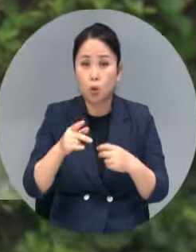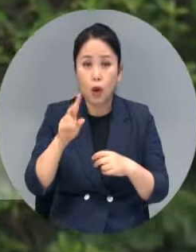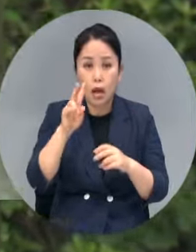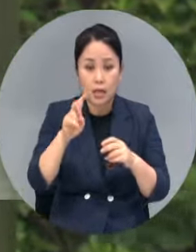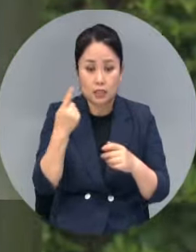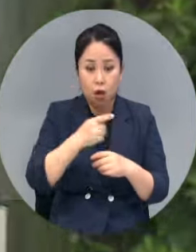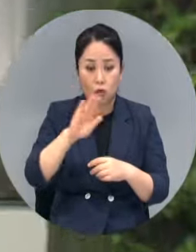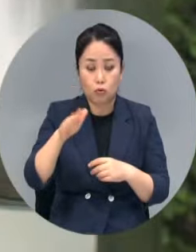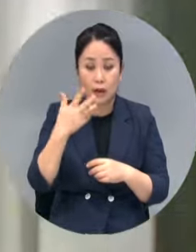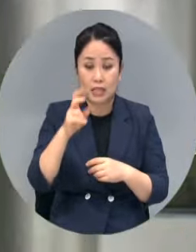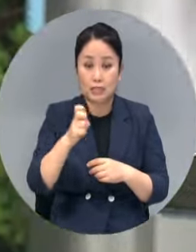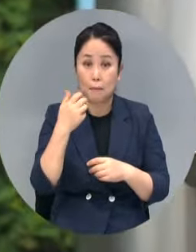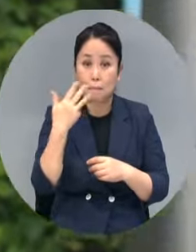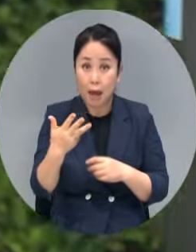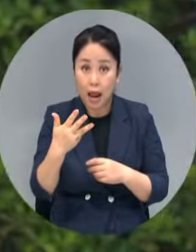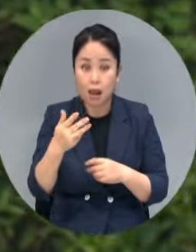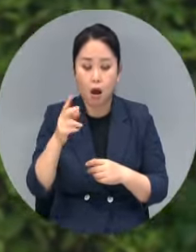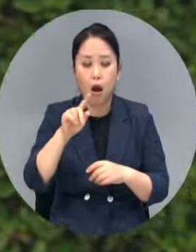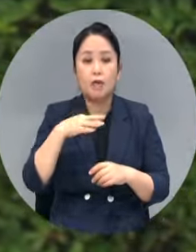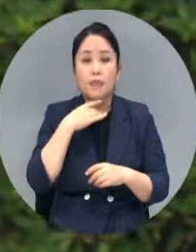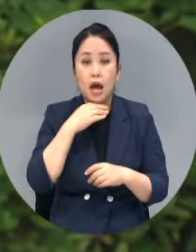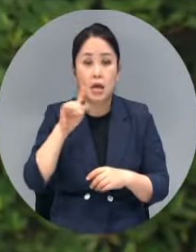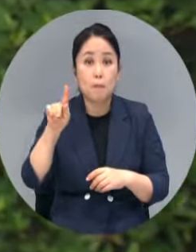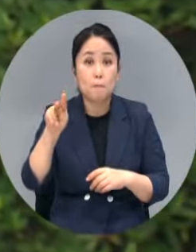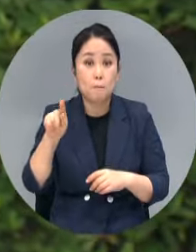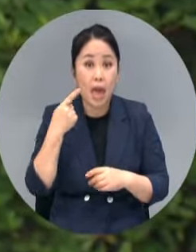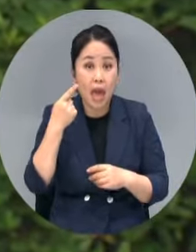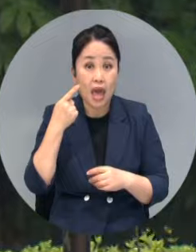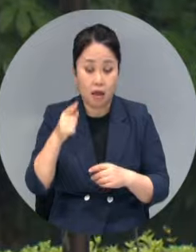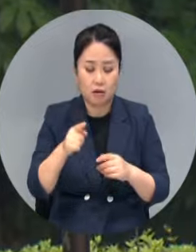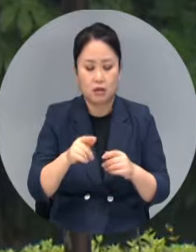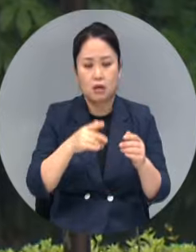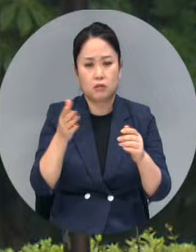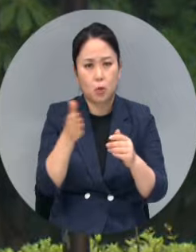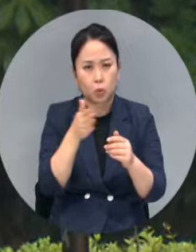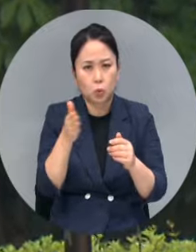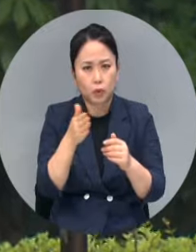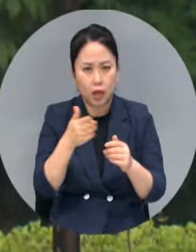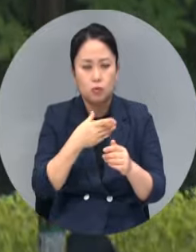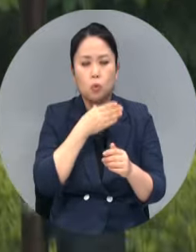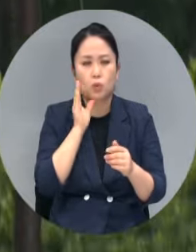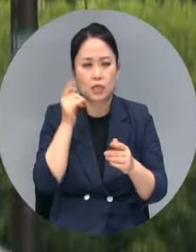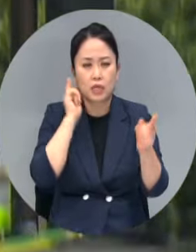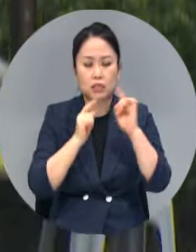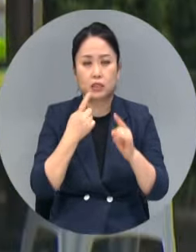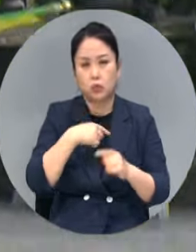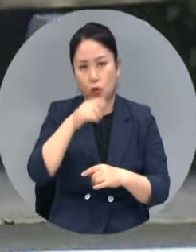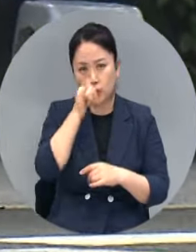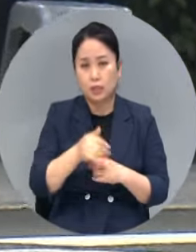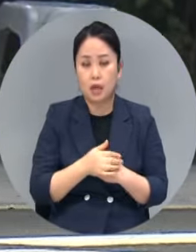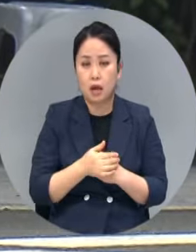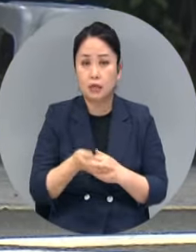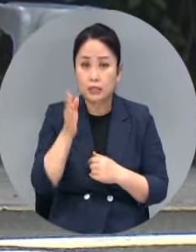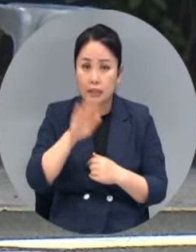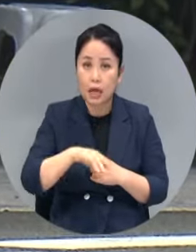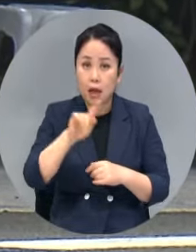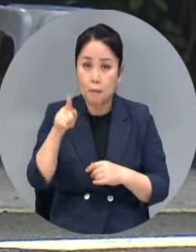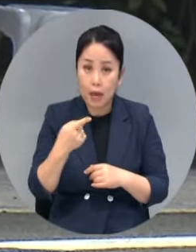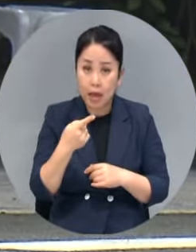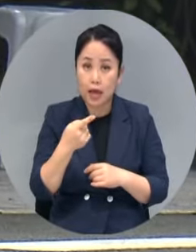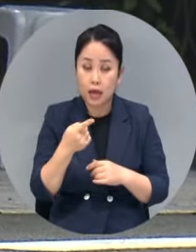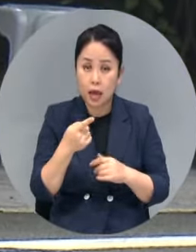가까운 노인이 다치기도 했습니다 하지만 정부는 노인 140명 당 한명인 인력 관리 수를 올해